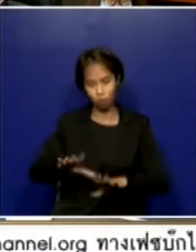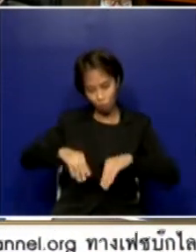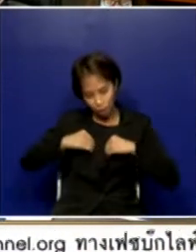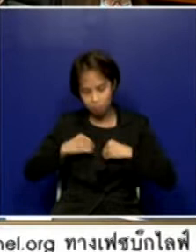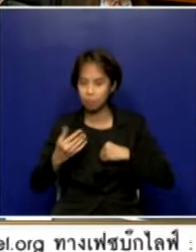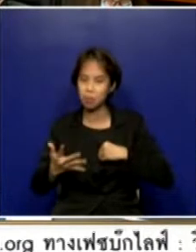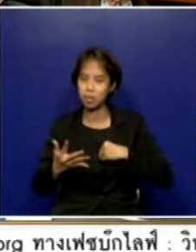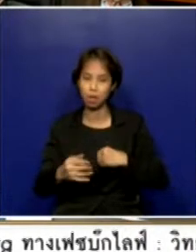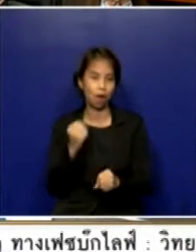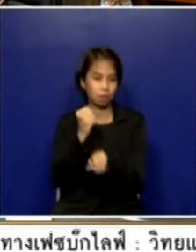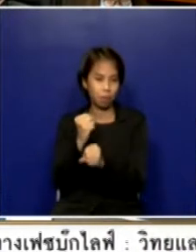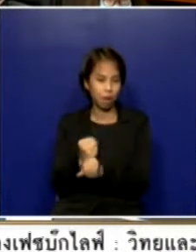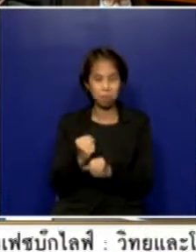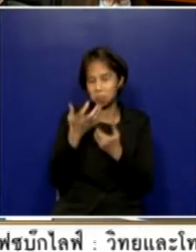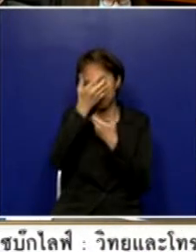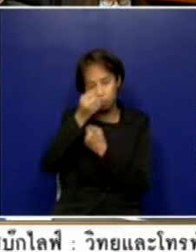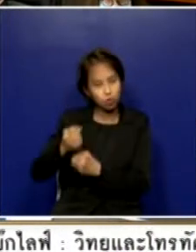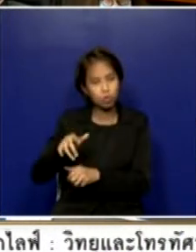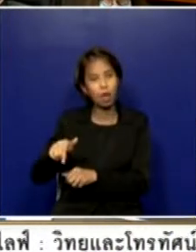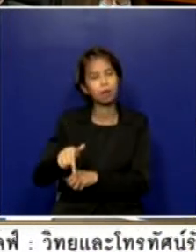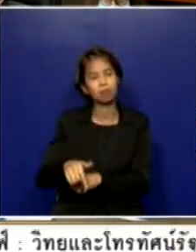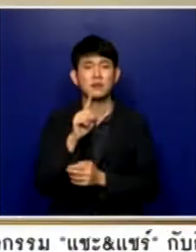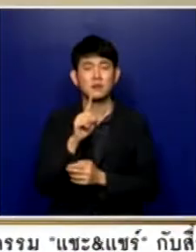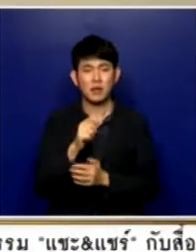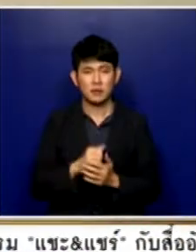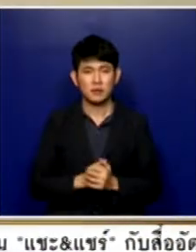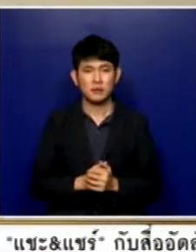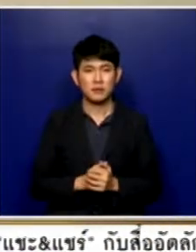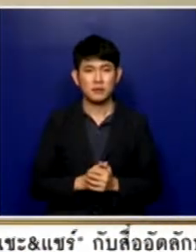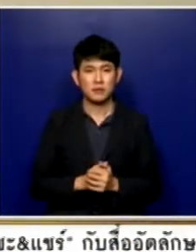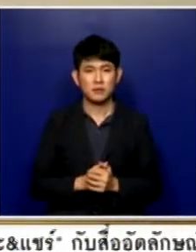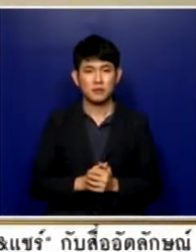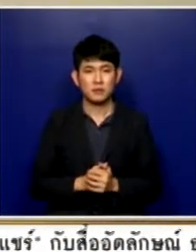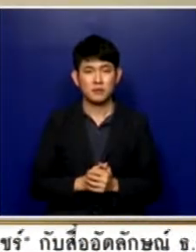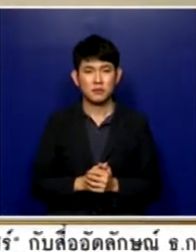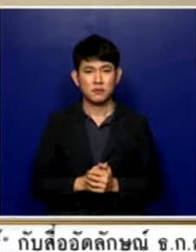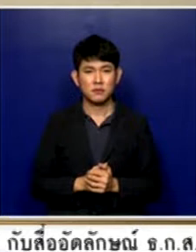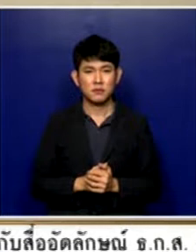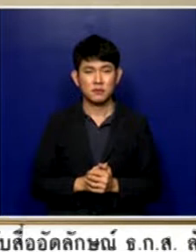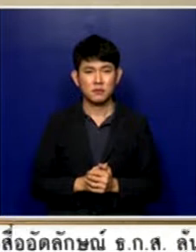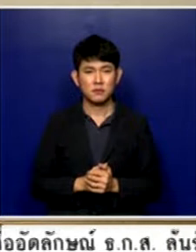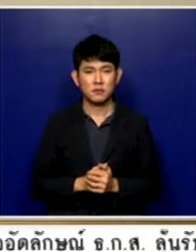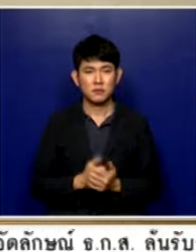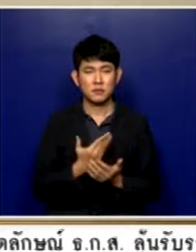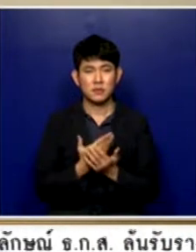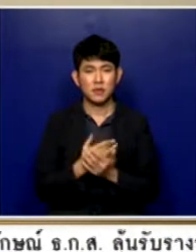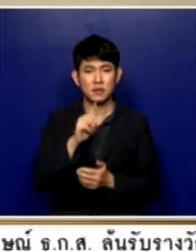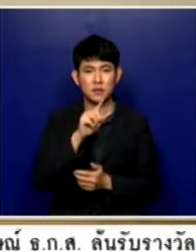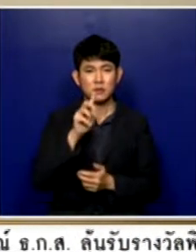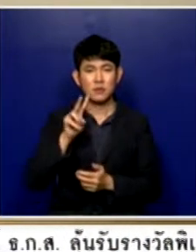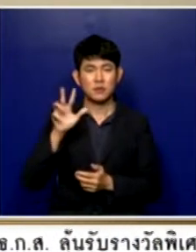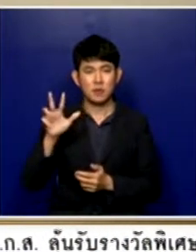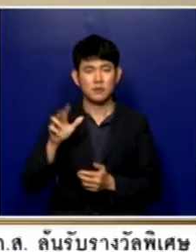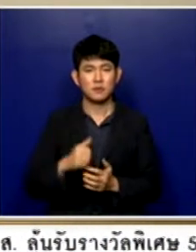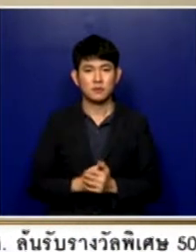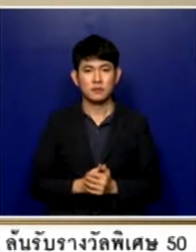เรื่องคนใกล้ชิดบอกว่าสกสคขับทุนต่อเนื่องถึง 7000ล้านบาทพอมีการบริหารจัดการหรือบุคคลใหม่ก็ดี